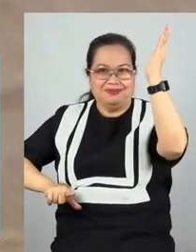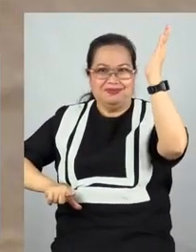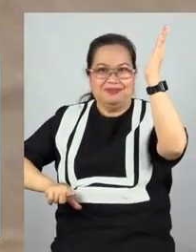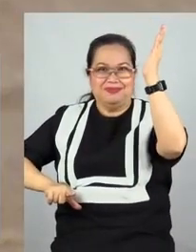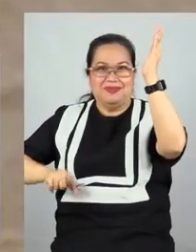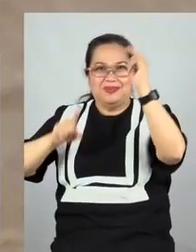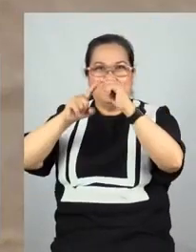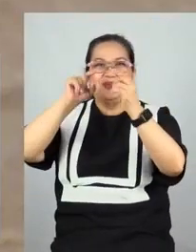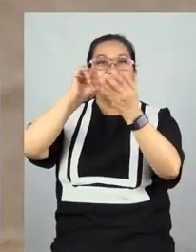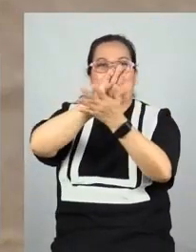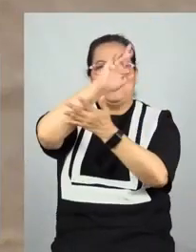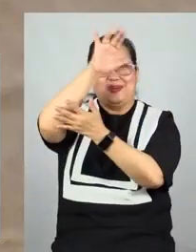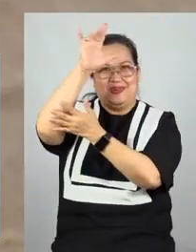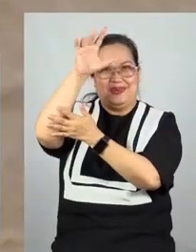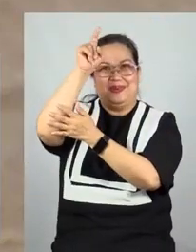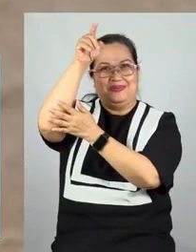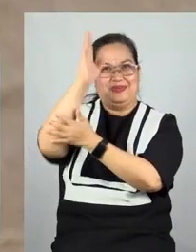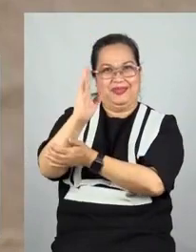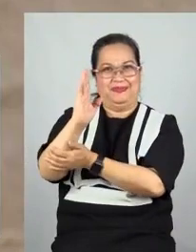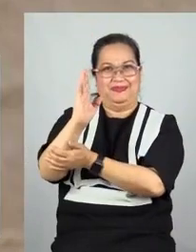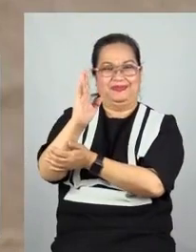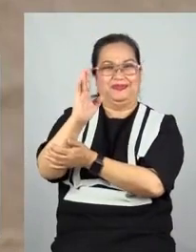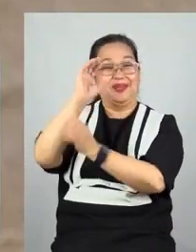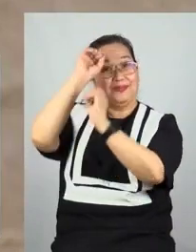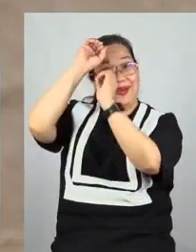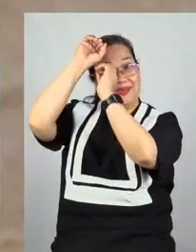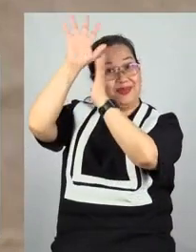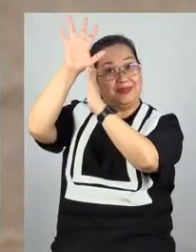to the glory of God the Father.